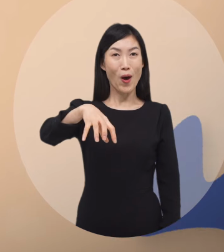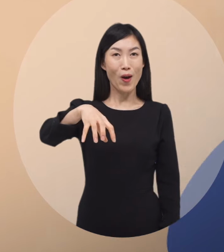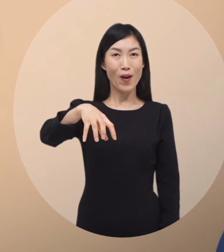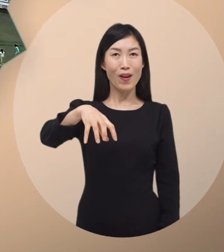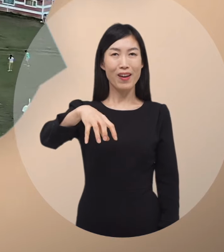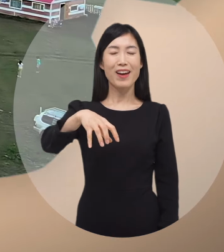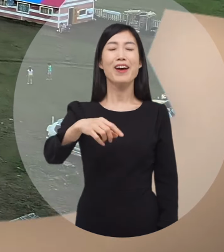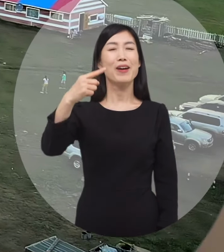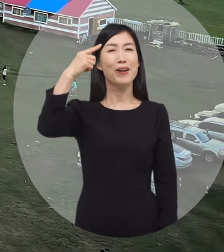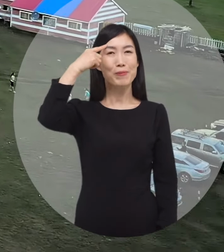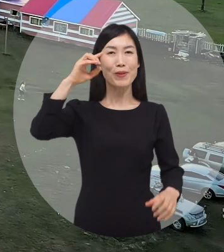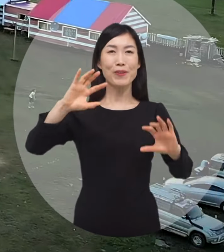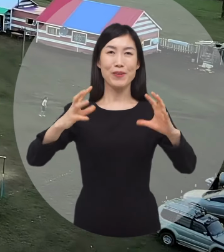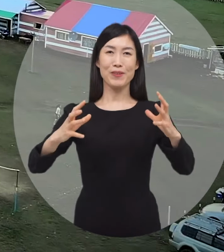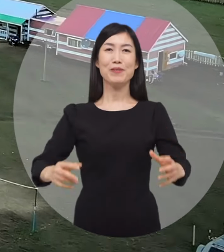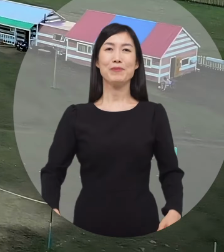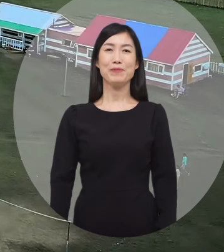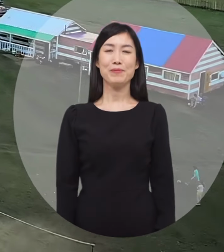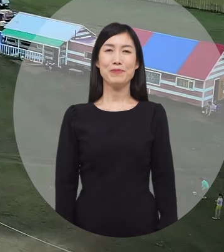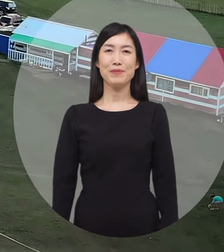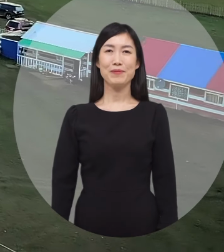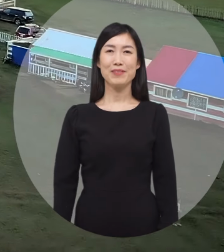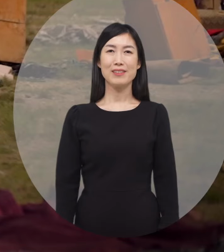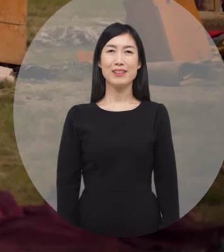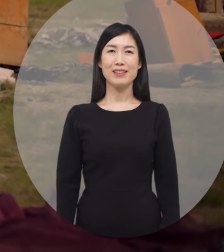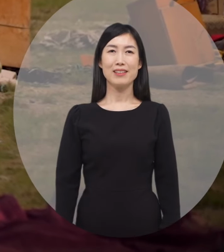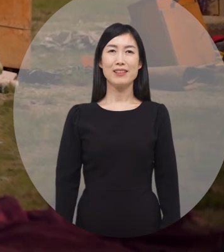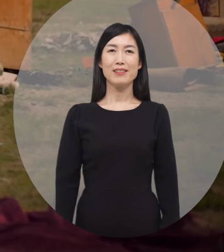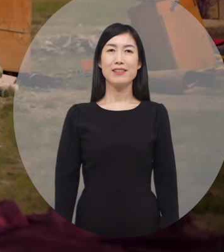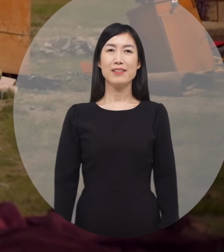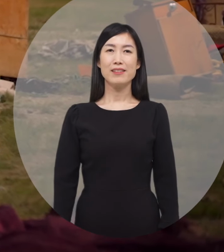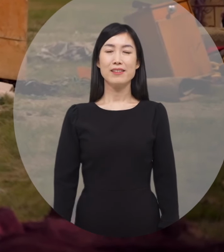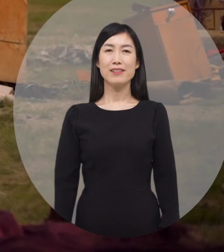가장 먼저 봄바람이 향한 곳은 몽골이었습니다.